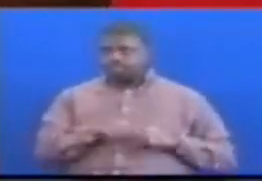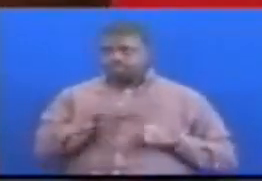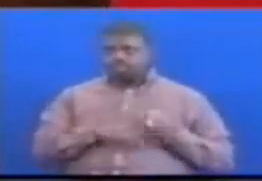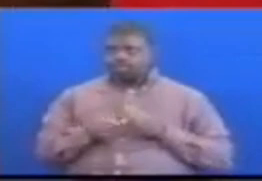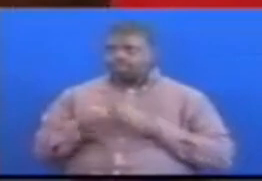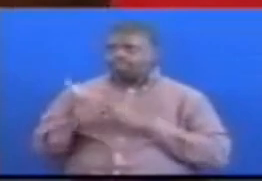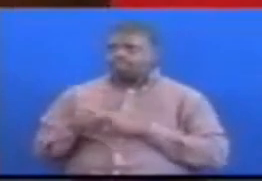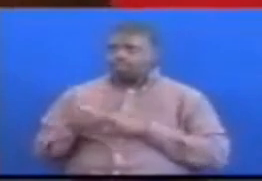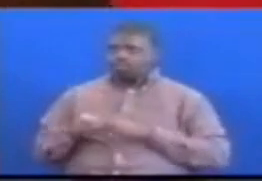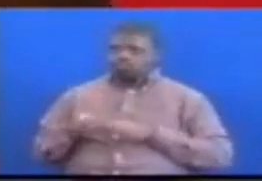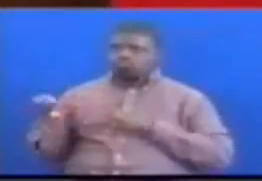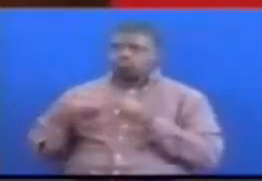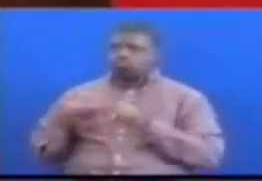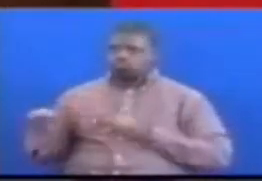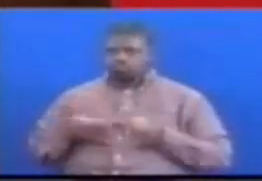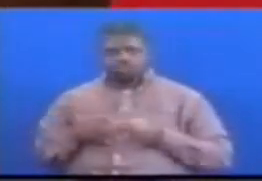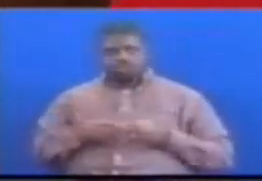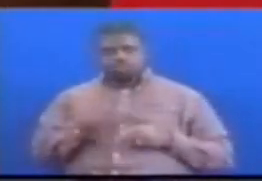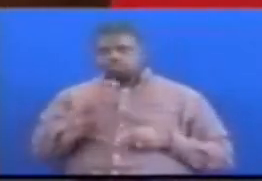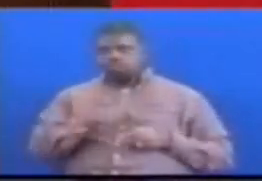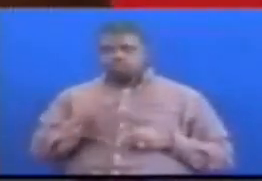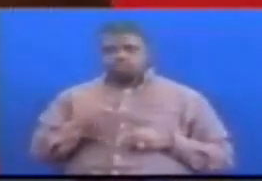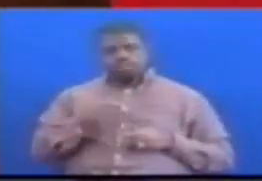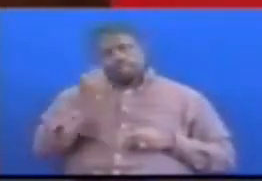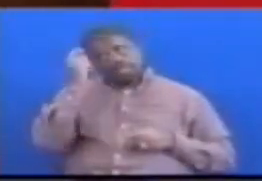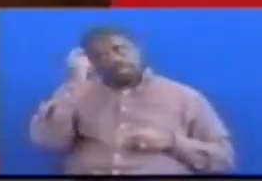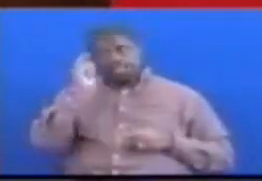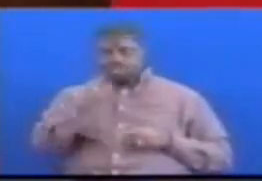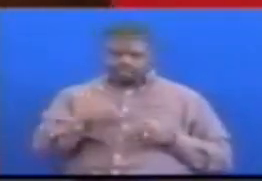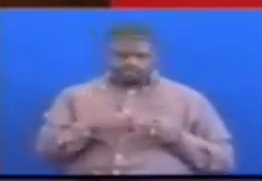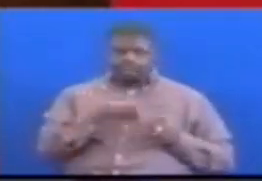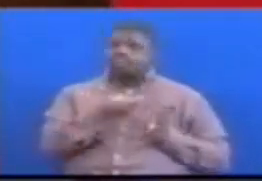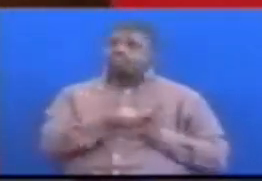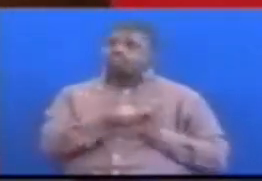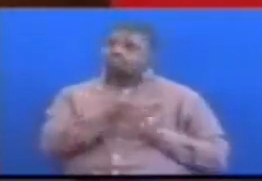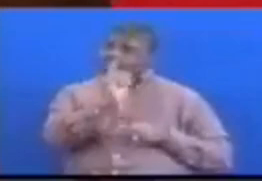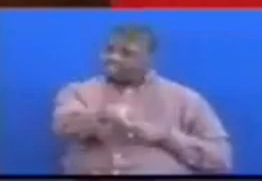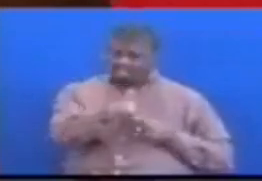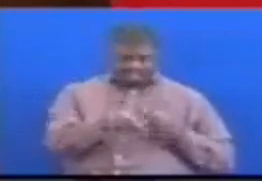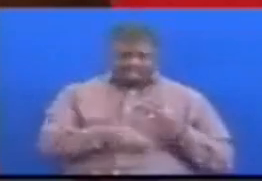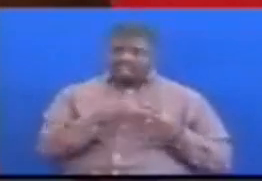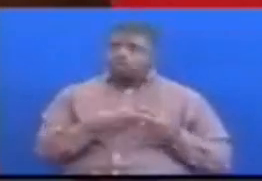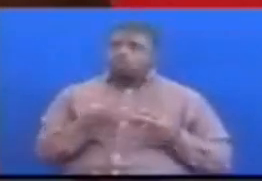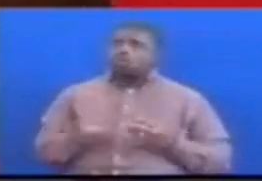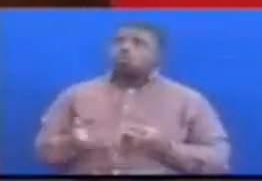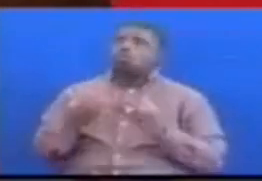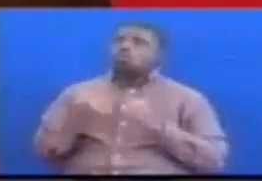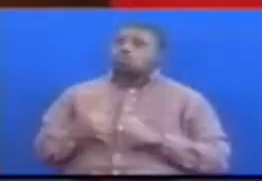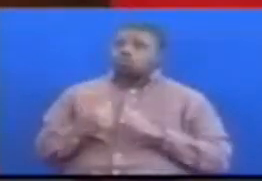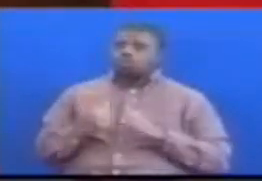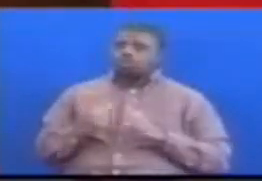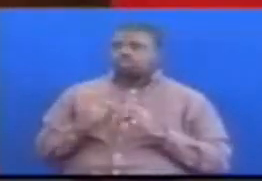kiuchumi ni watu wenye akili, ni watu wenye fedha, na ni watu wenye uwezo wa